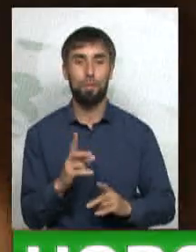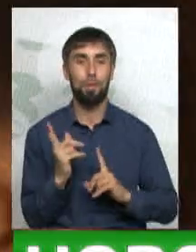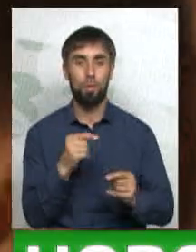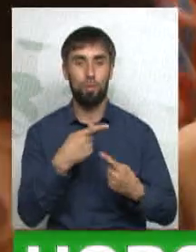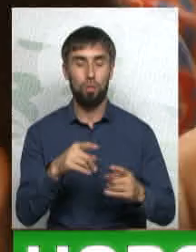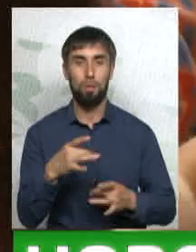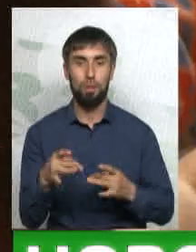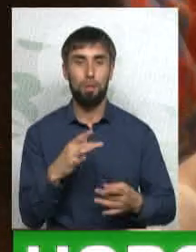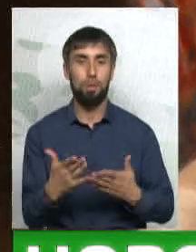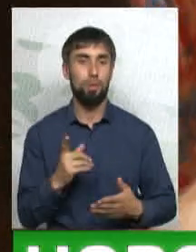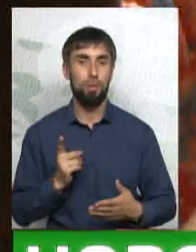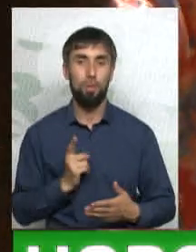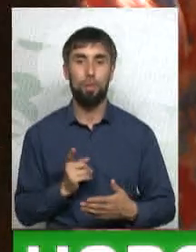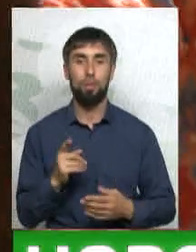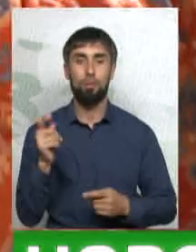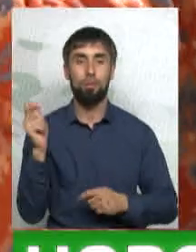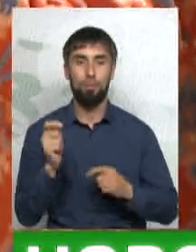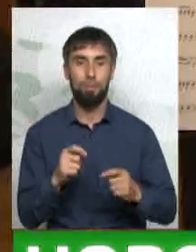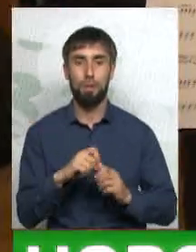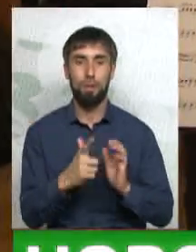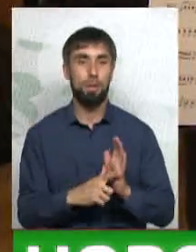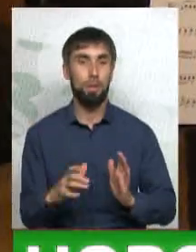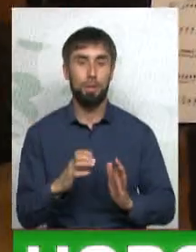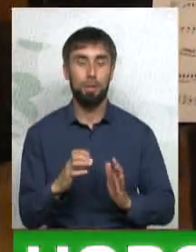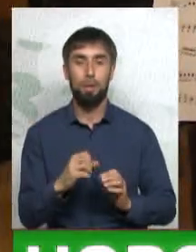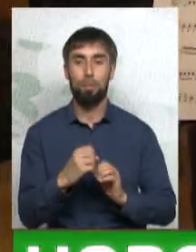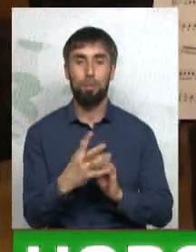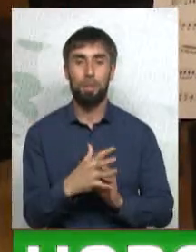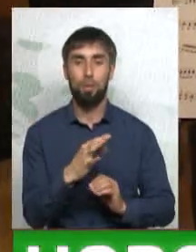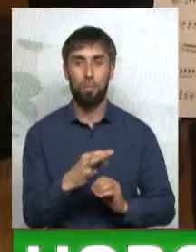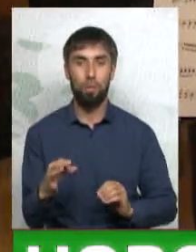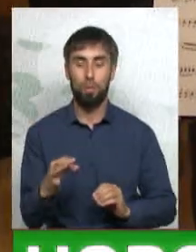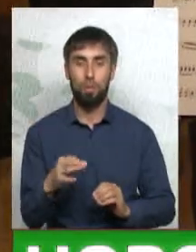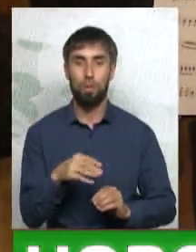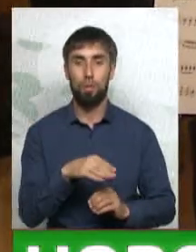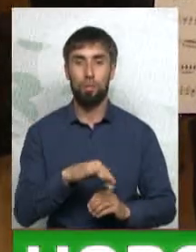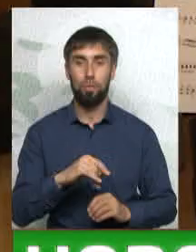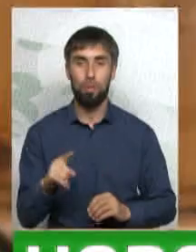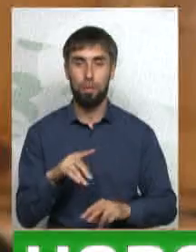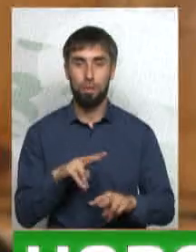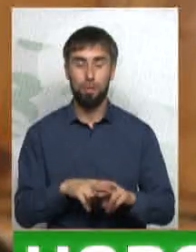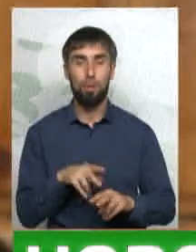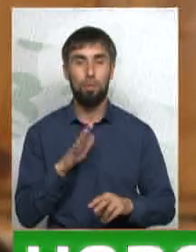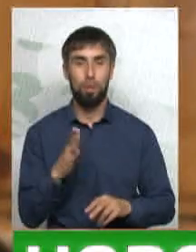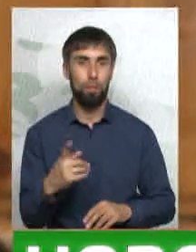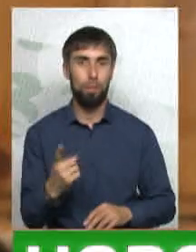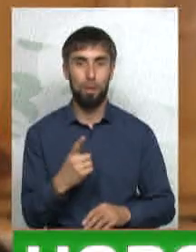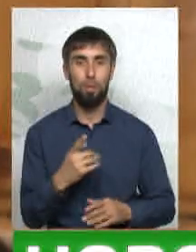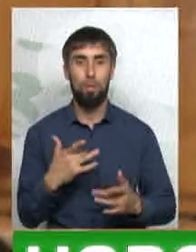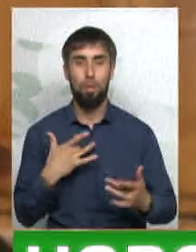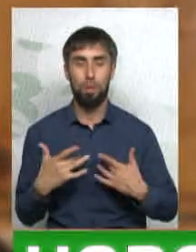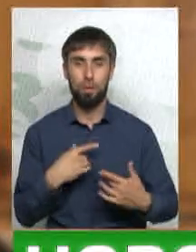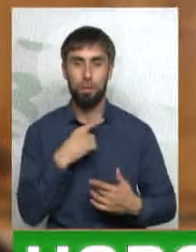в другие регионы или ждать гастролей. 17 сентября в 15:00 в Театре юного зрителя состоится первый